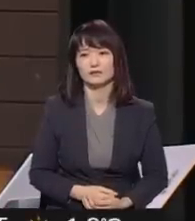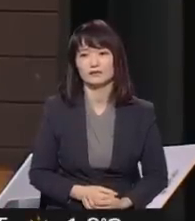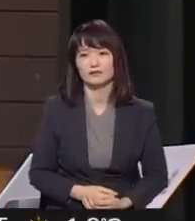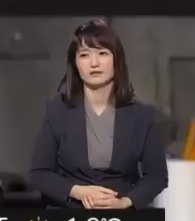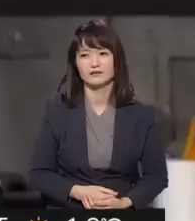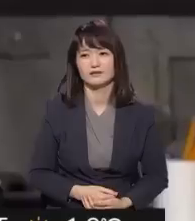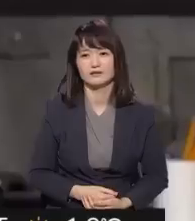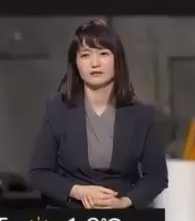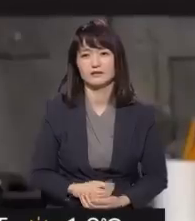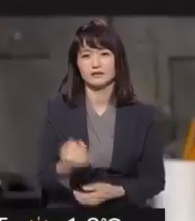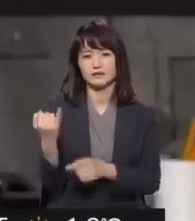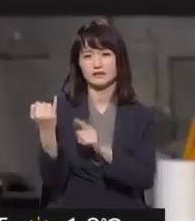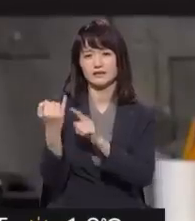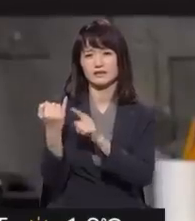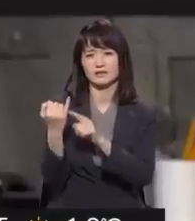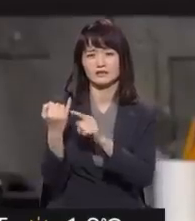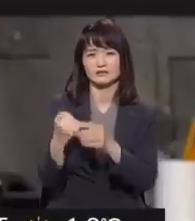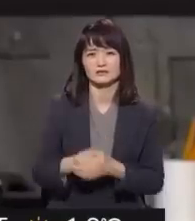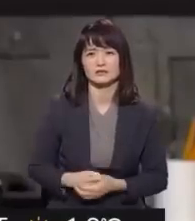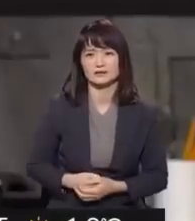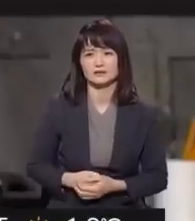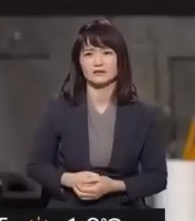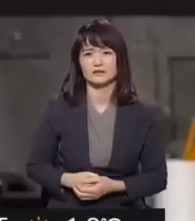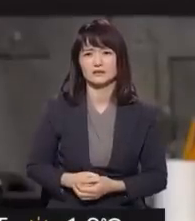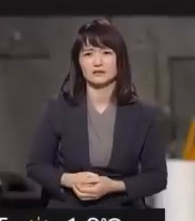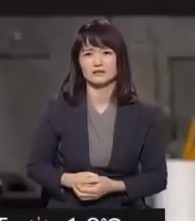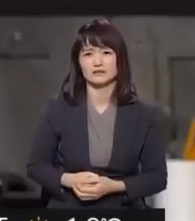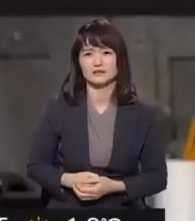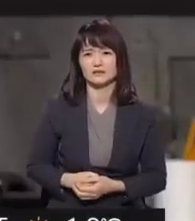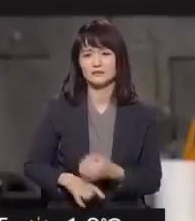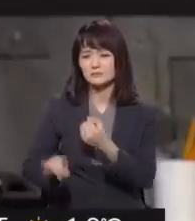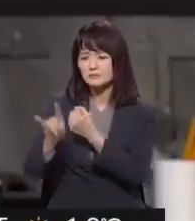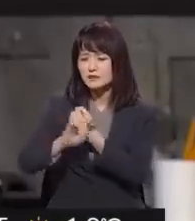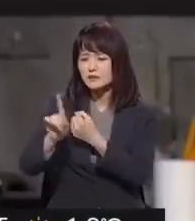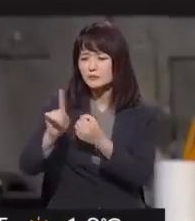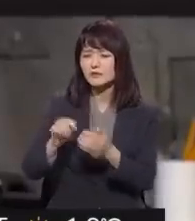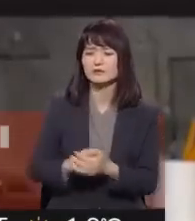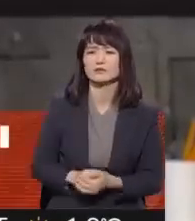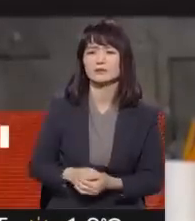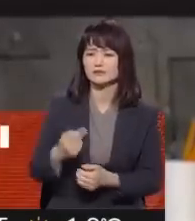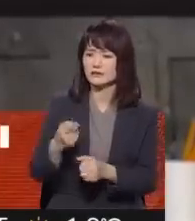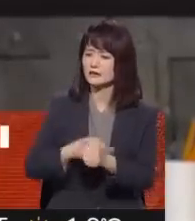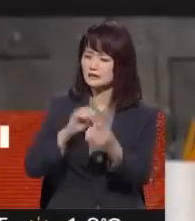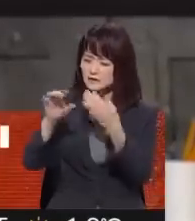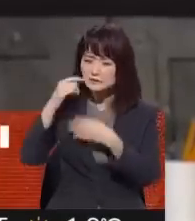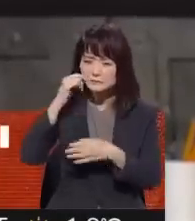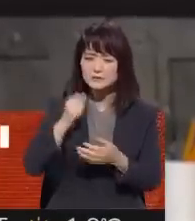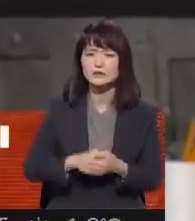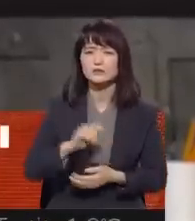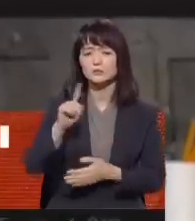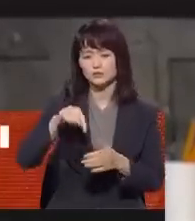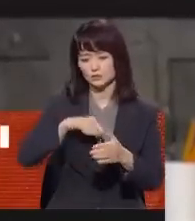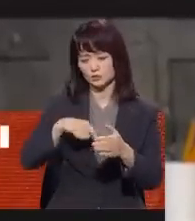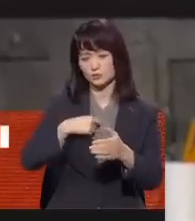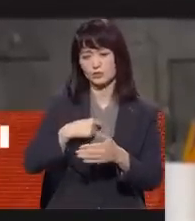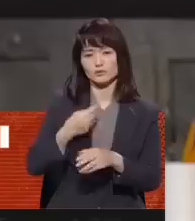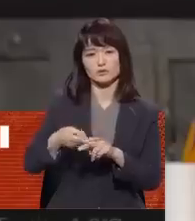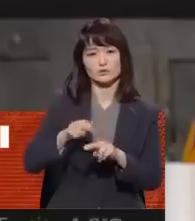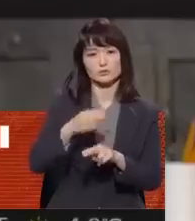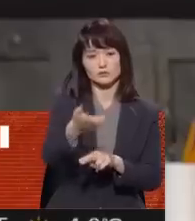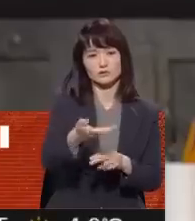어쨌든이 여성이 핑계를 대는데 황당한 핑계예요 임기영군도 전부터 하고 있습니다 아니 무슨 속옷을 선물하고 자기가